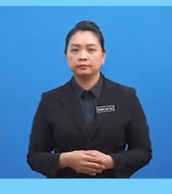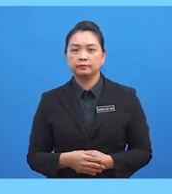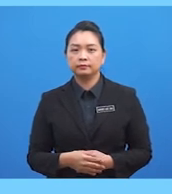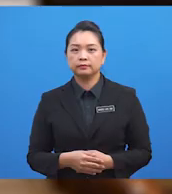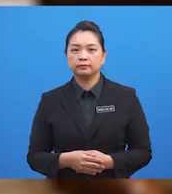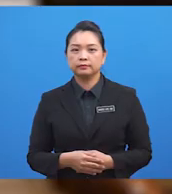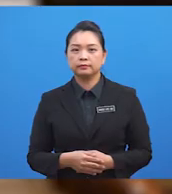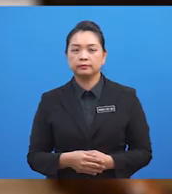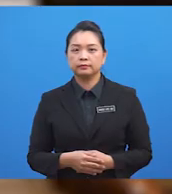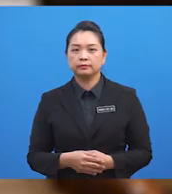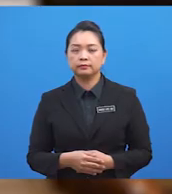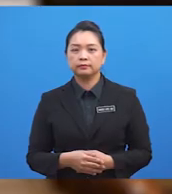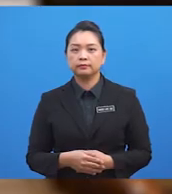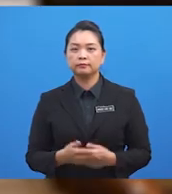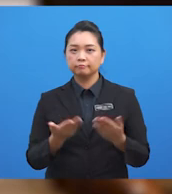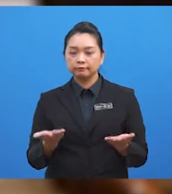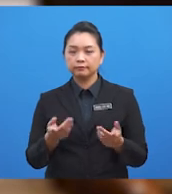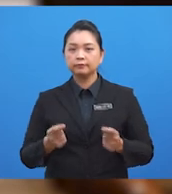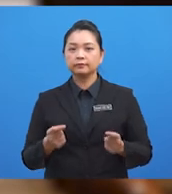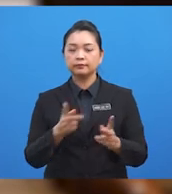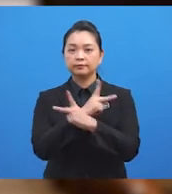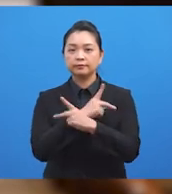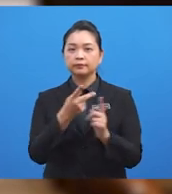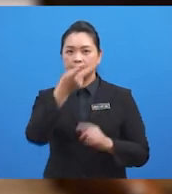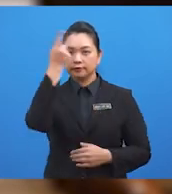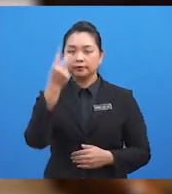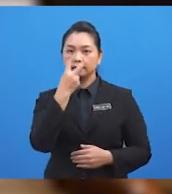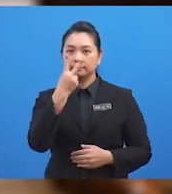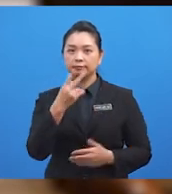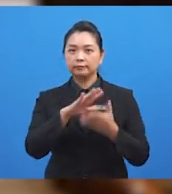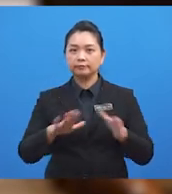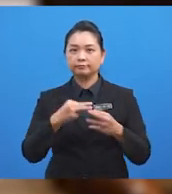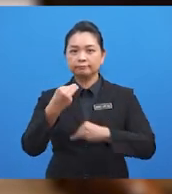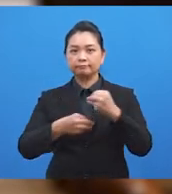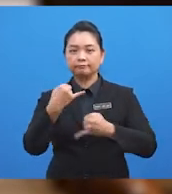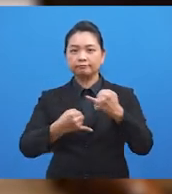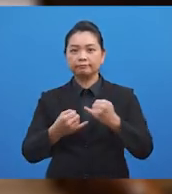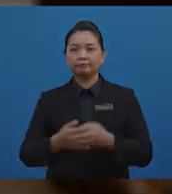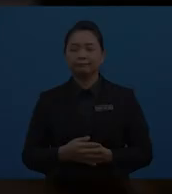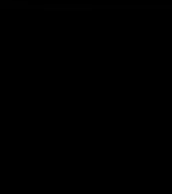Sekian, terima kasih kerana menonton dan selamat maju jaya.